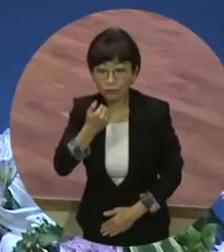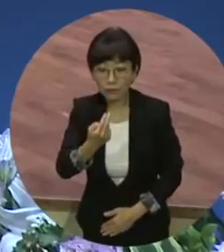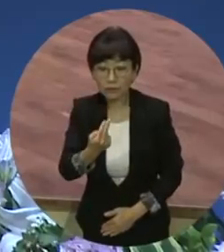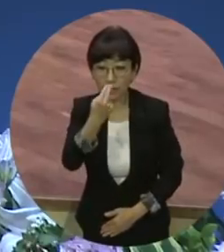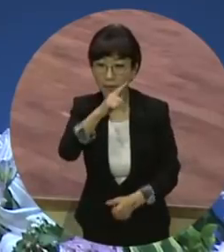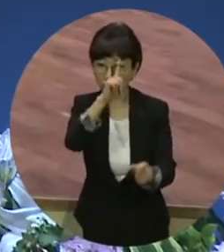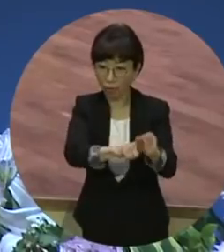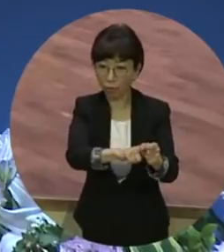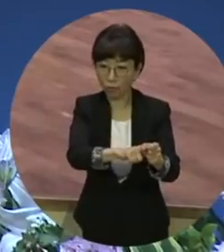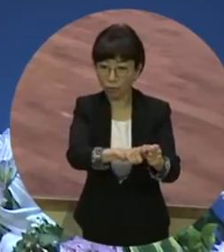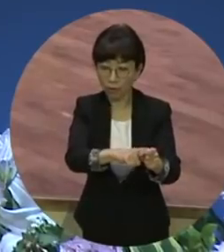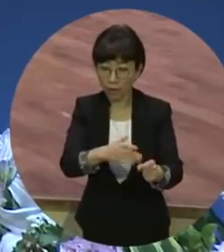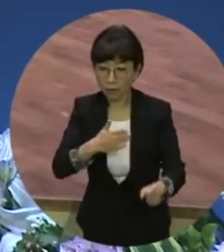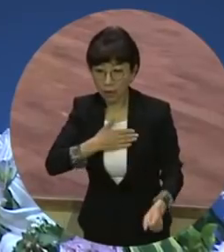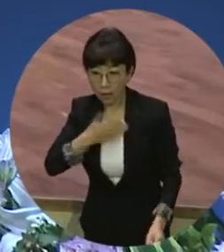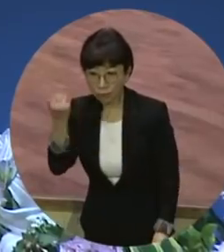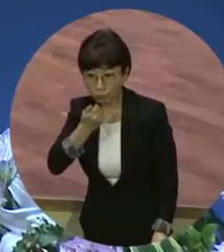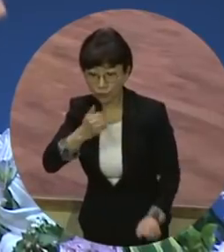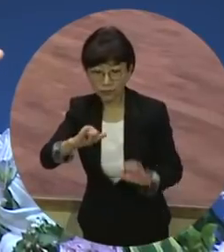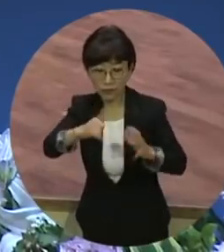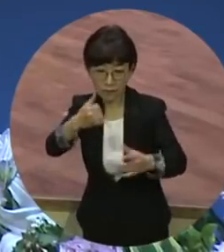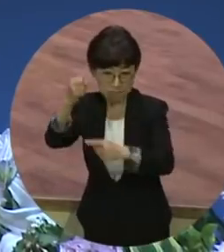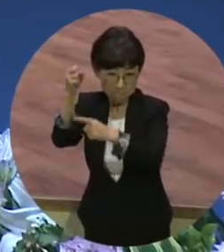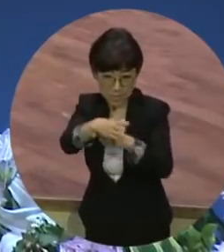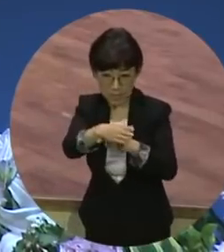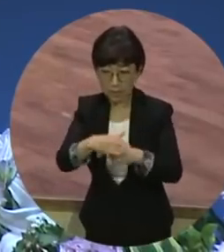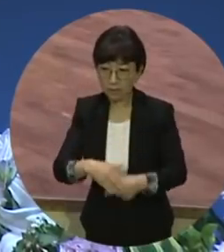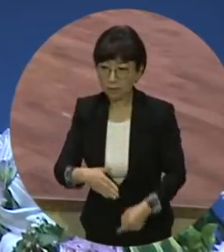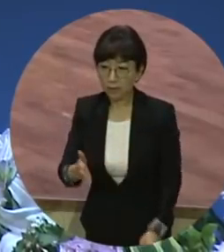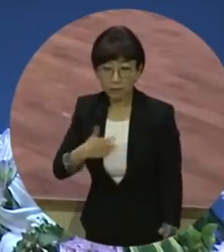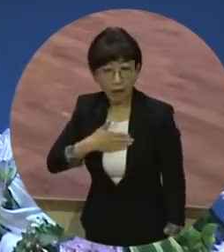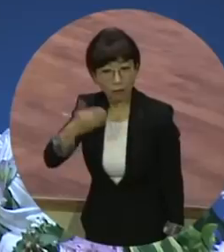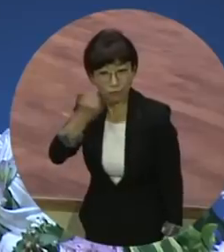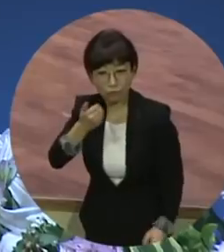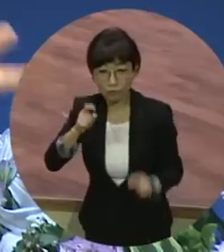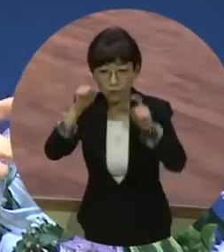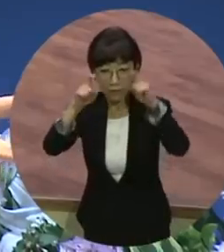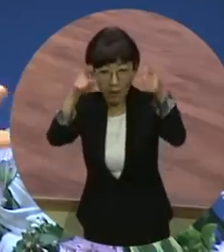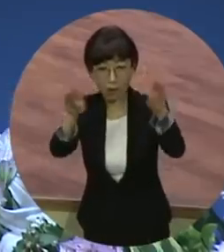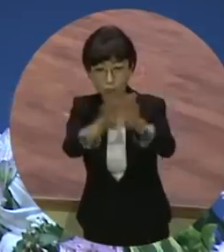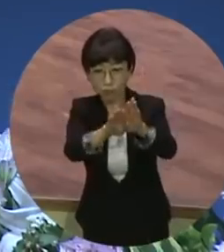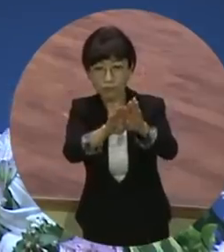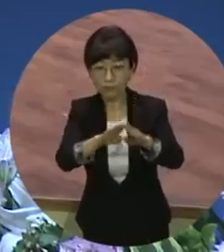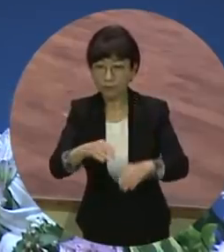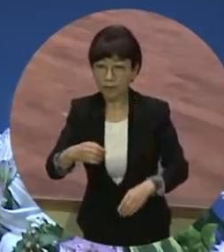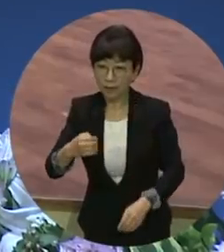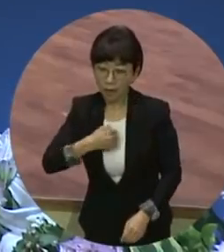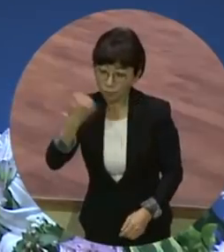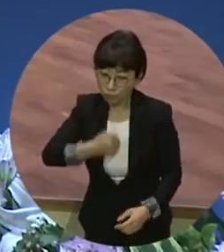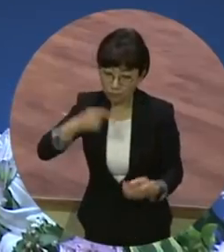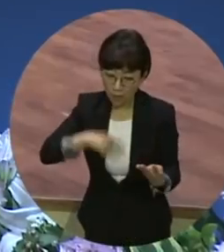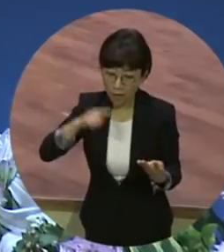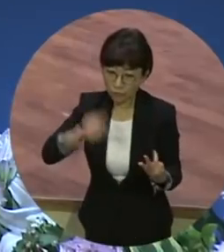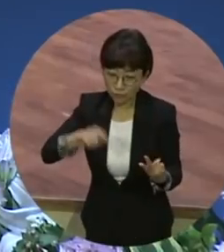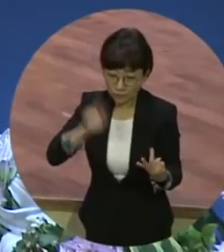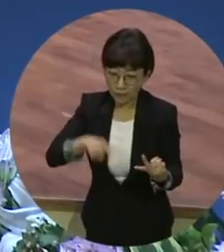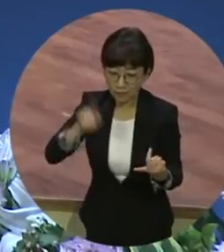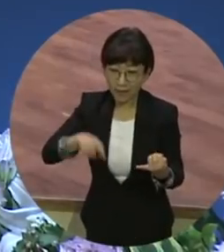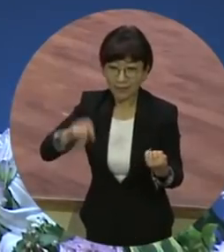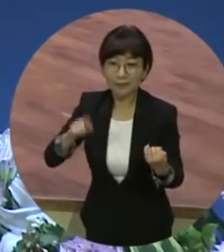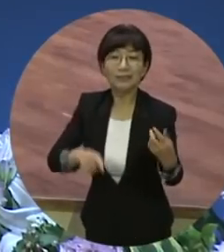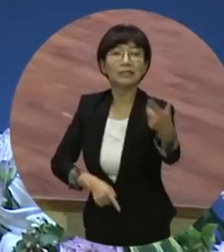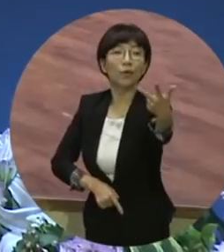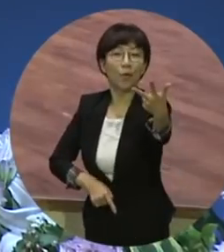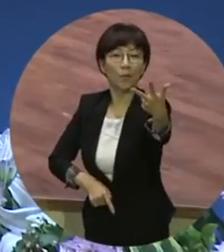하나입니다. 나는 세상의 빛 대신 하나입니다. 나는 양의 문 대신 하나입니다. 7번 반복됩니다.